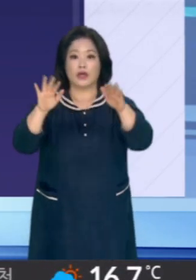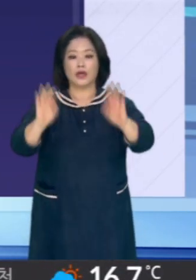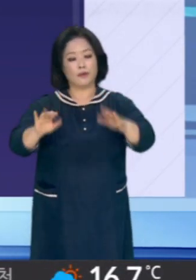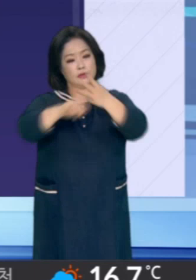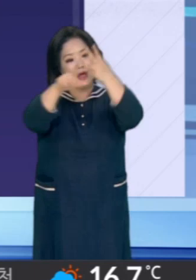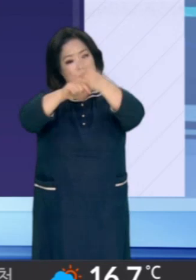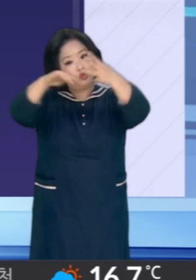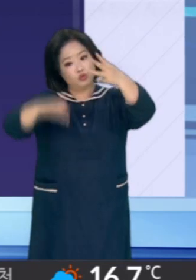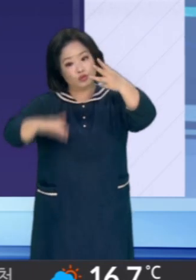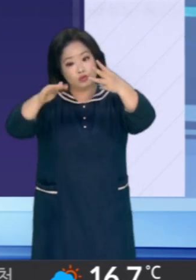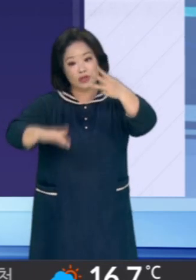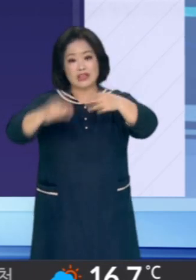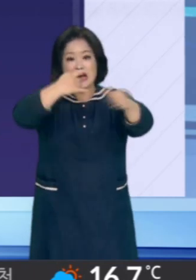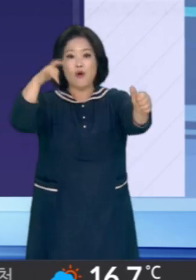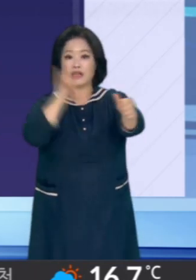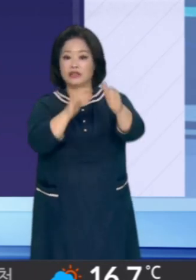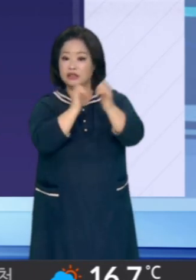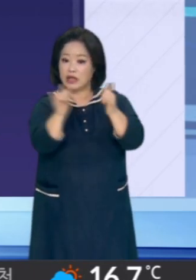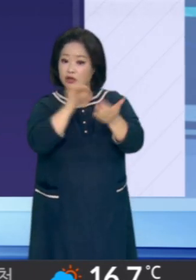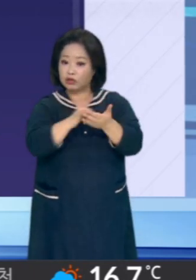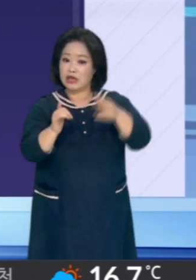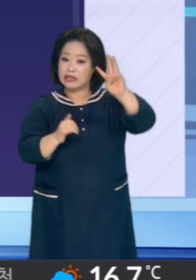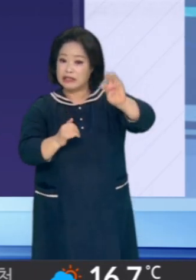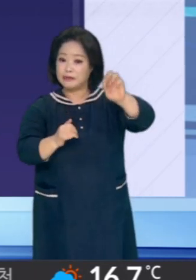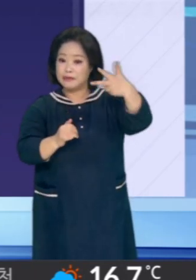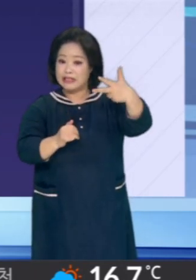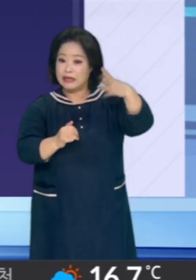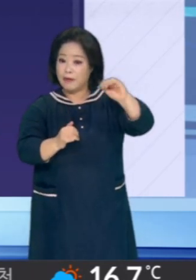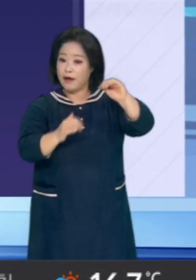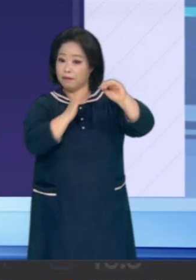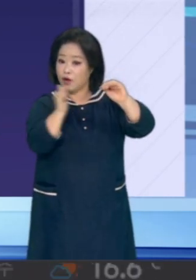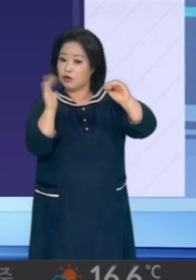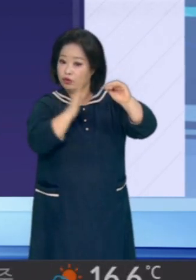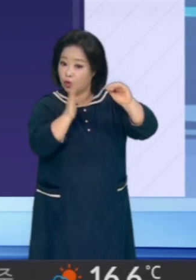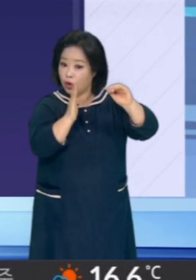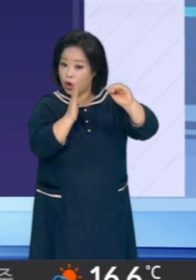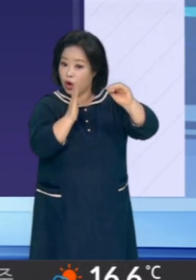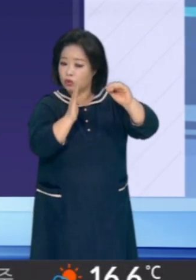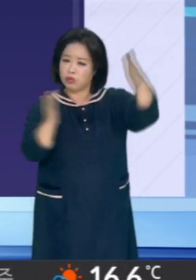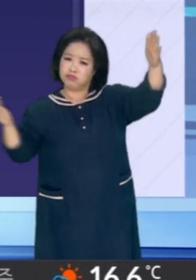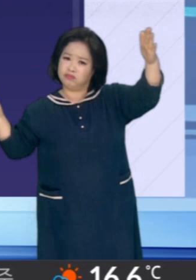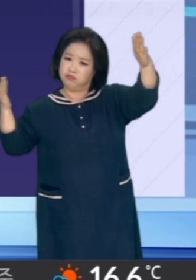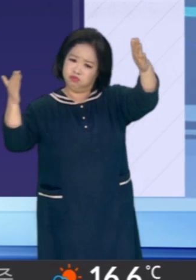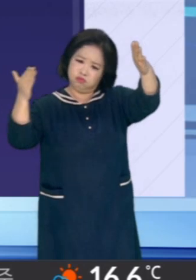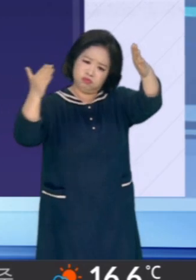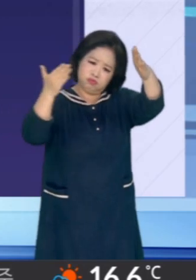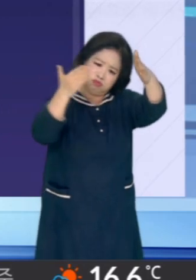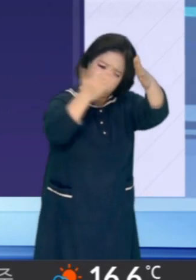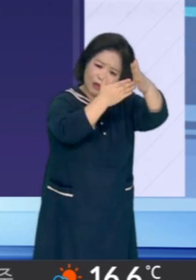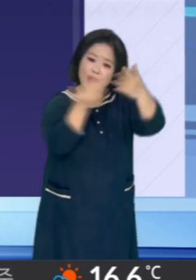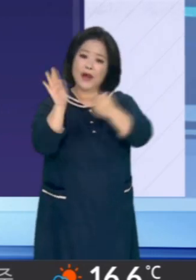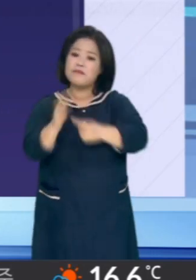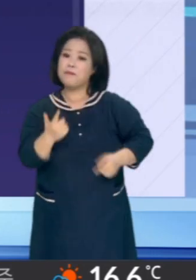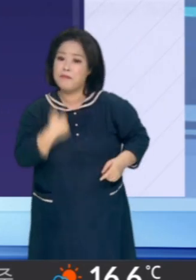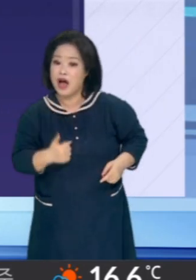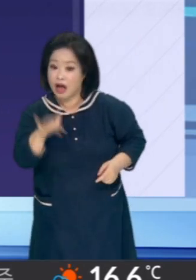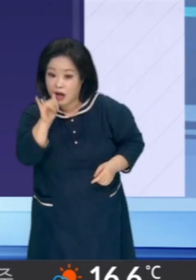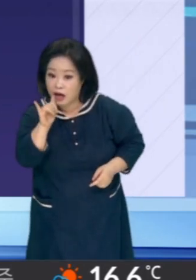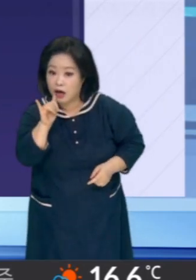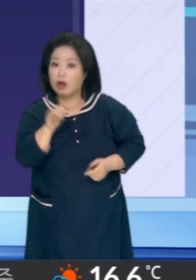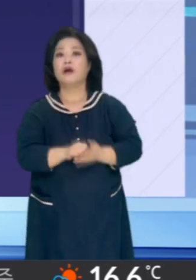중순 신규 확진 최대 37만 명 규모로 오미크론 대유행의 정점이 도달할 것이라고 예측한 바가